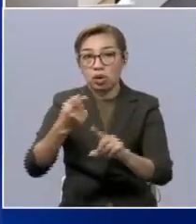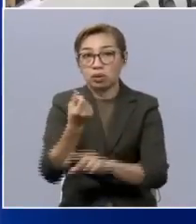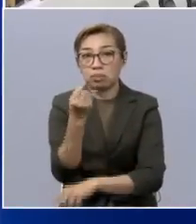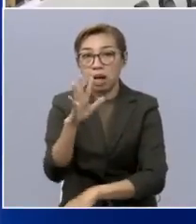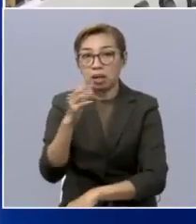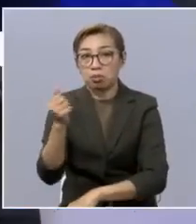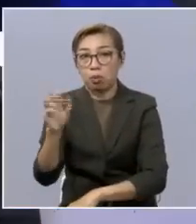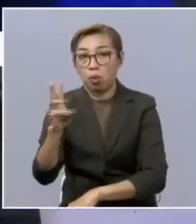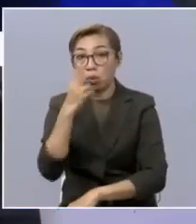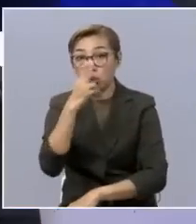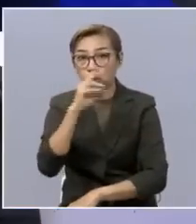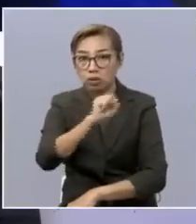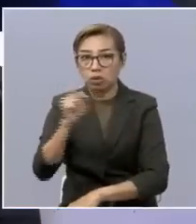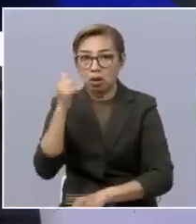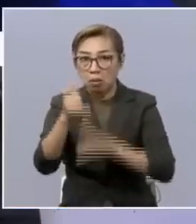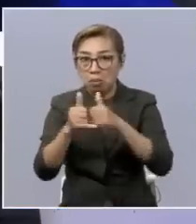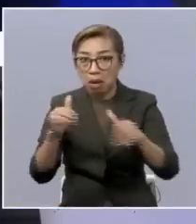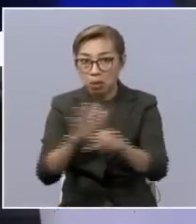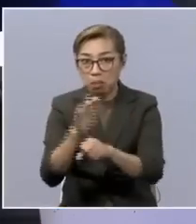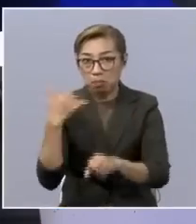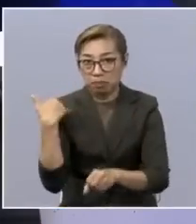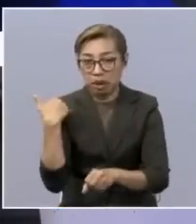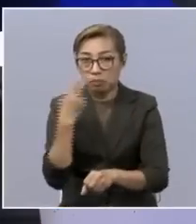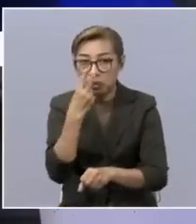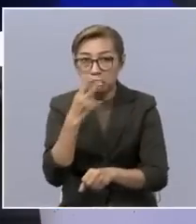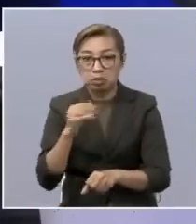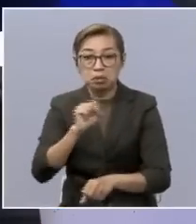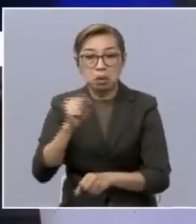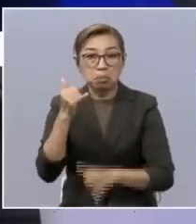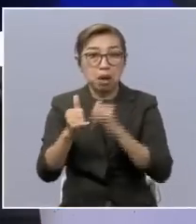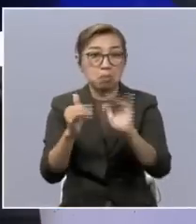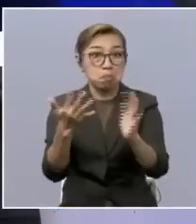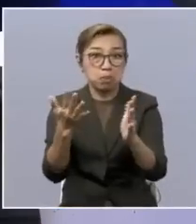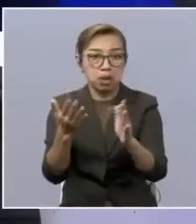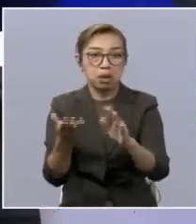ขึ้นได้หรือเปล่าคุณต้องคบก่อนนะฮะจะล่มก่อนหรือเปล่านะฮะใช่ครับเดี๋ยวจับตากันนะครับ